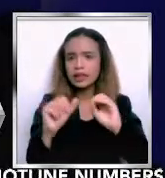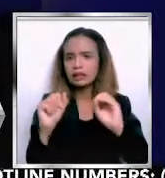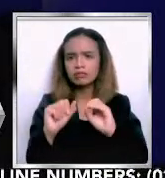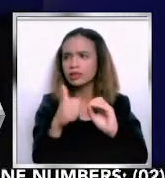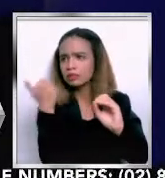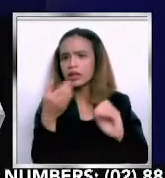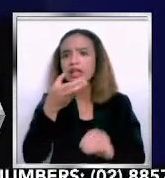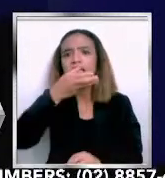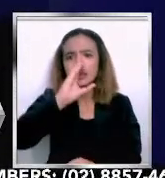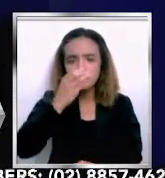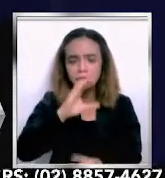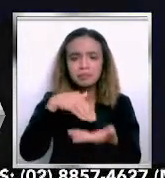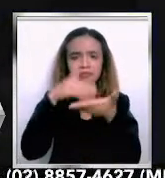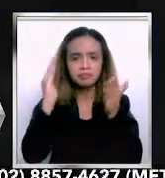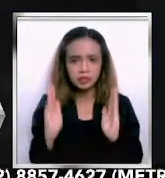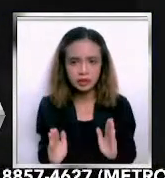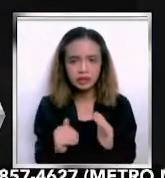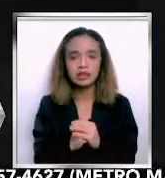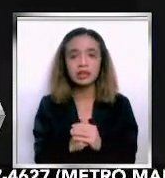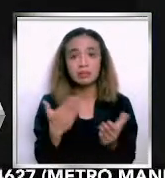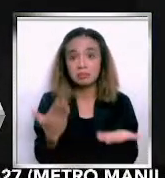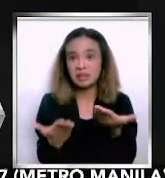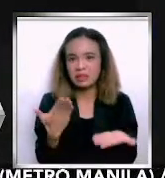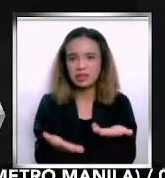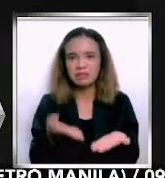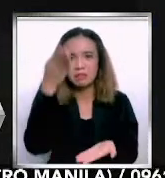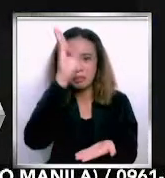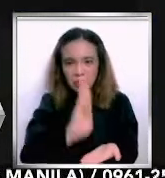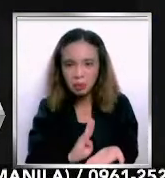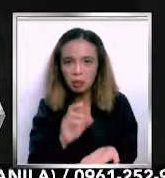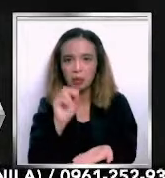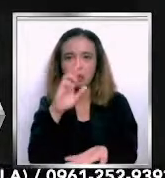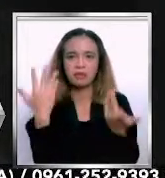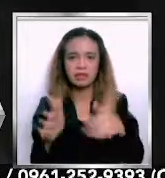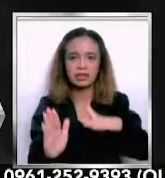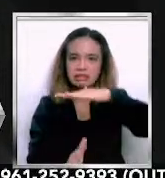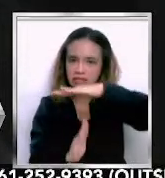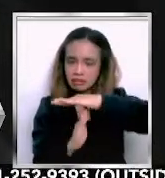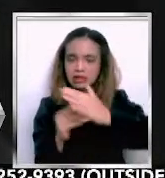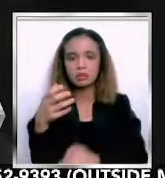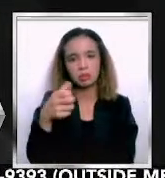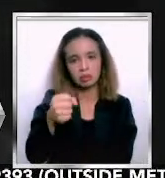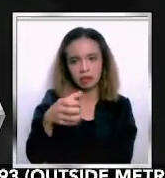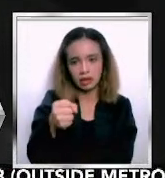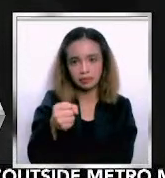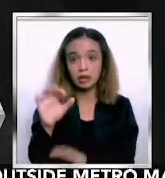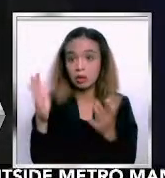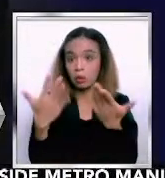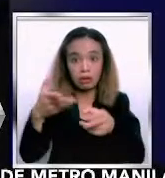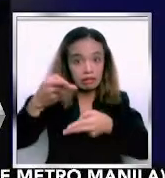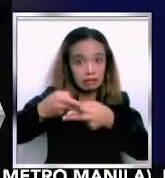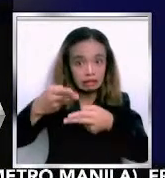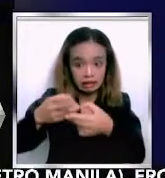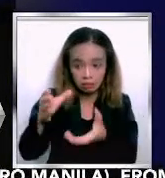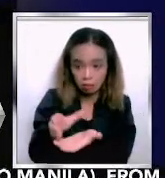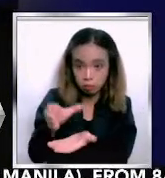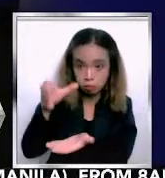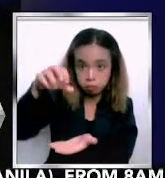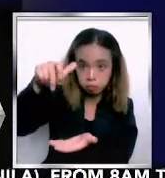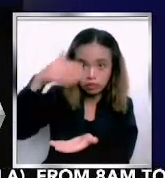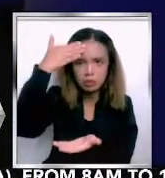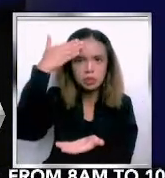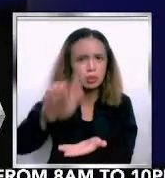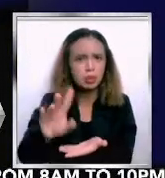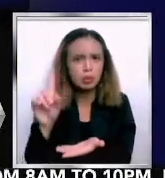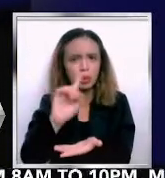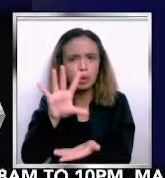estudyante. Maaari raw expired o kontaminado ang gatas. Wala raw label ang bote nito kaya't hindi matukoy ang expiry